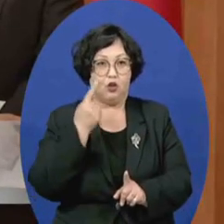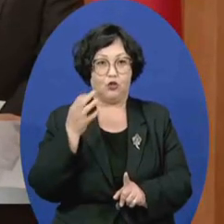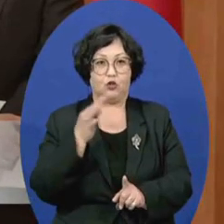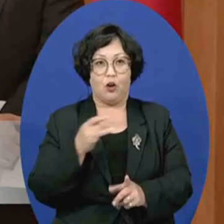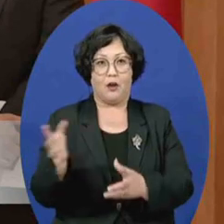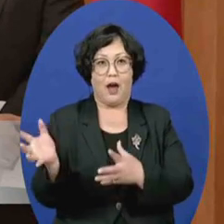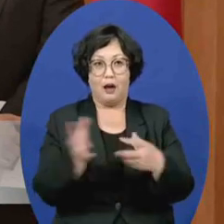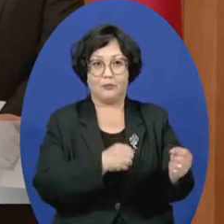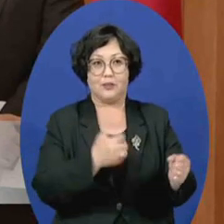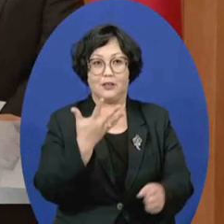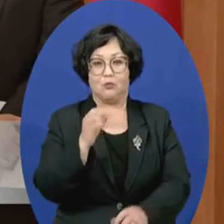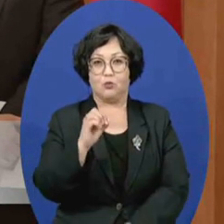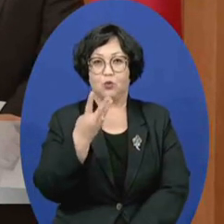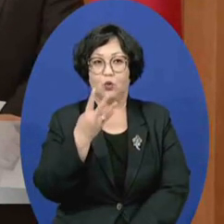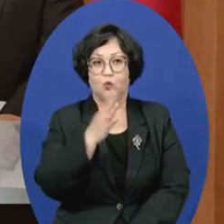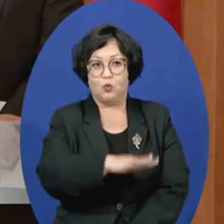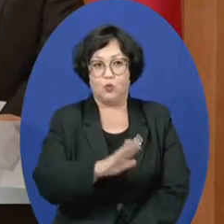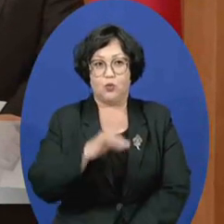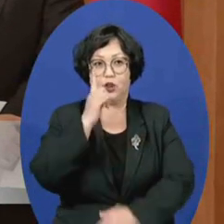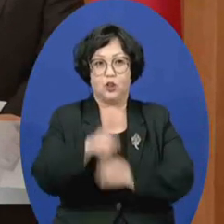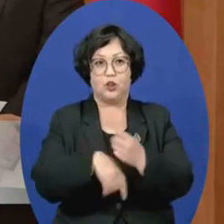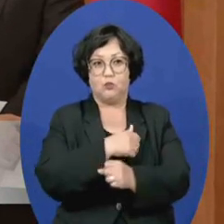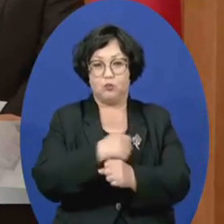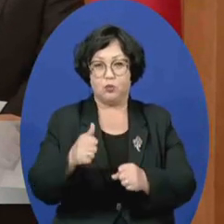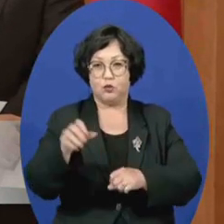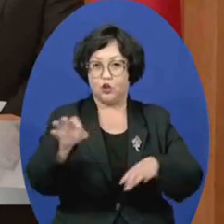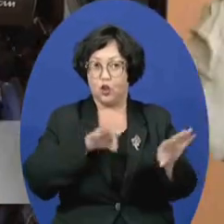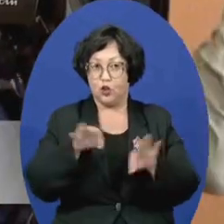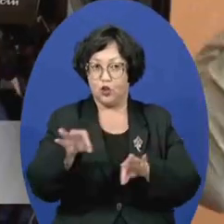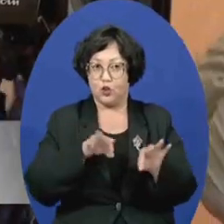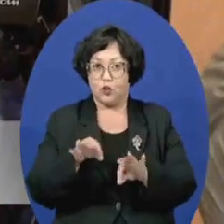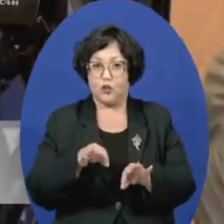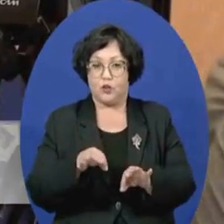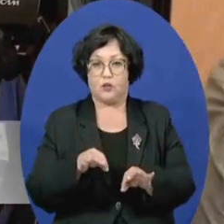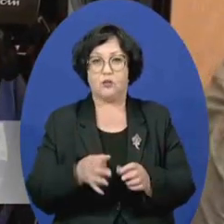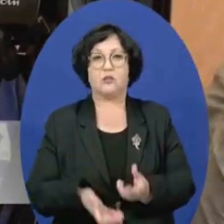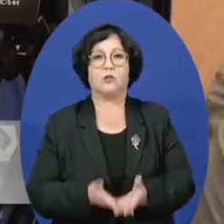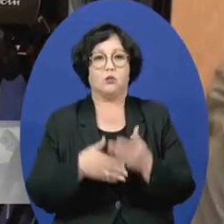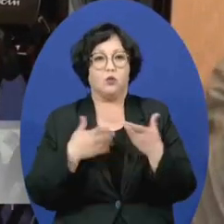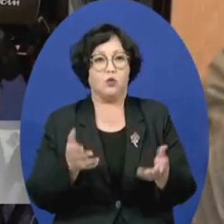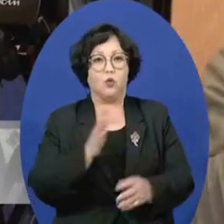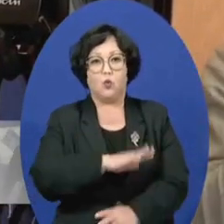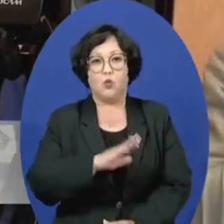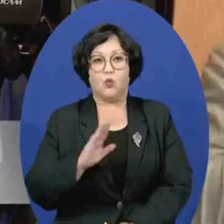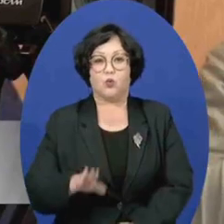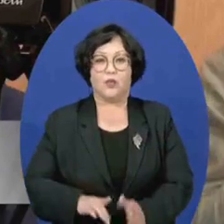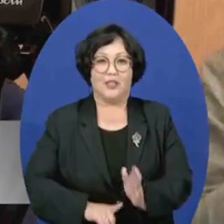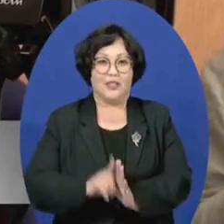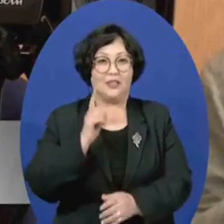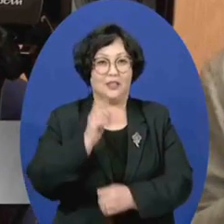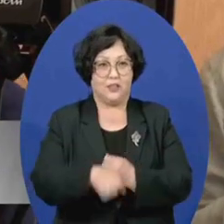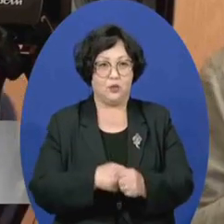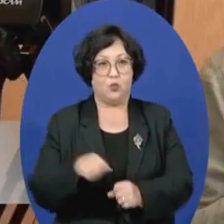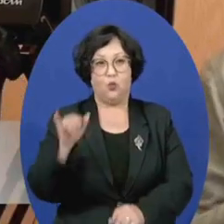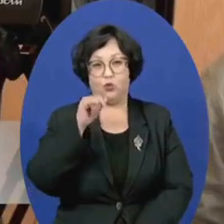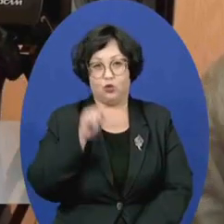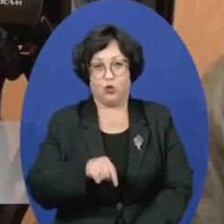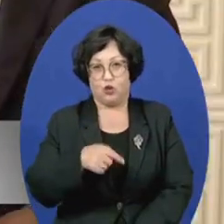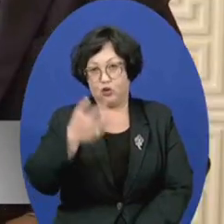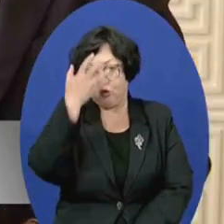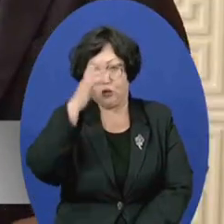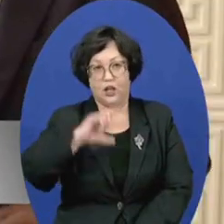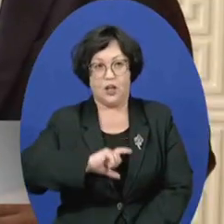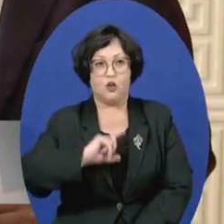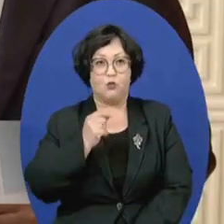оноо авсан 504 хүүхдийг жил бүр сонгон шалгаруулдаг байх юм. Тухайн хүүхдүүдийг эхний жилд нь дотоодын төрийн